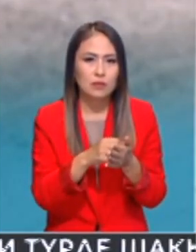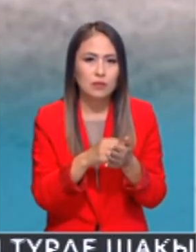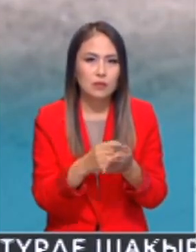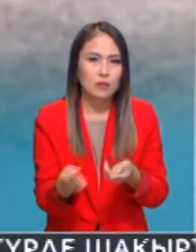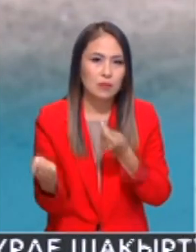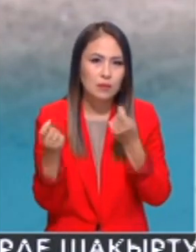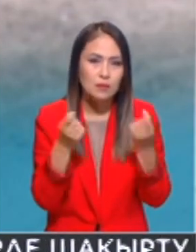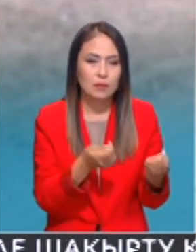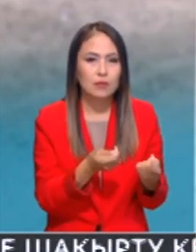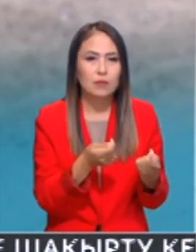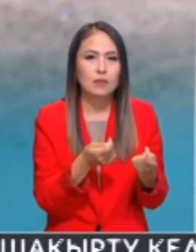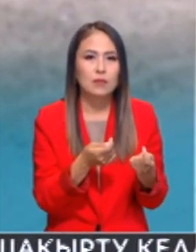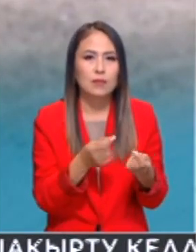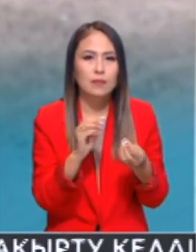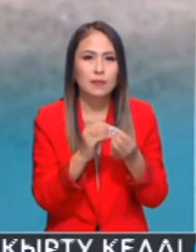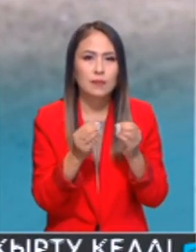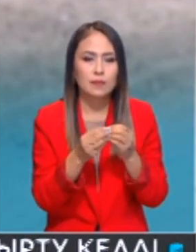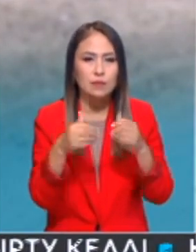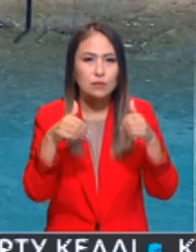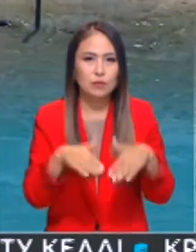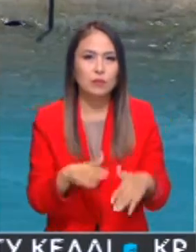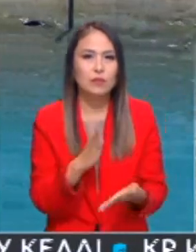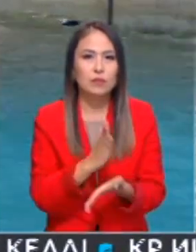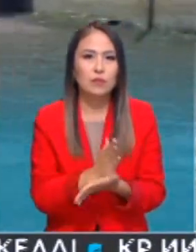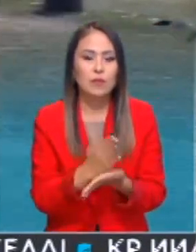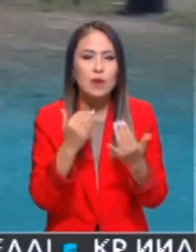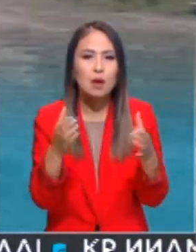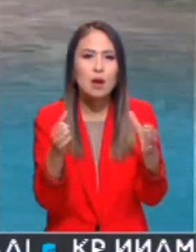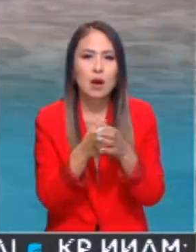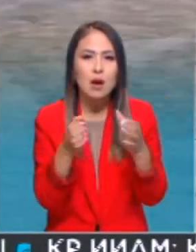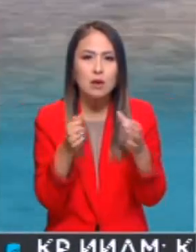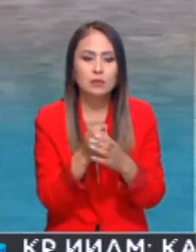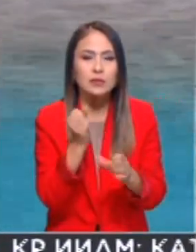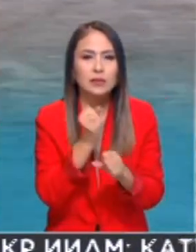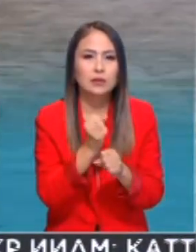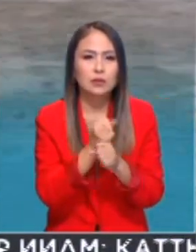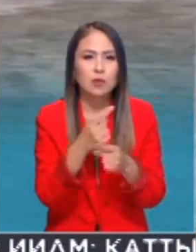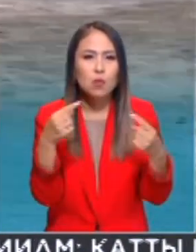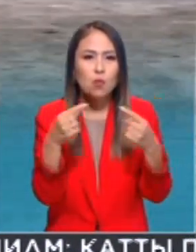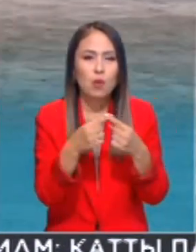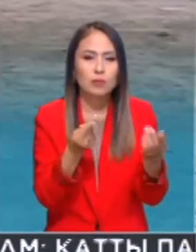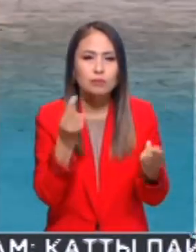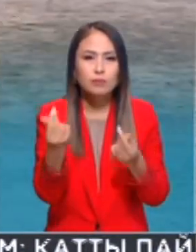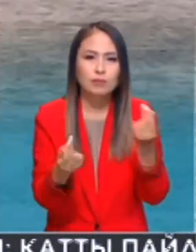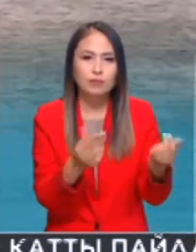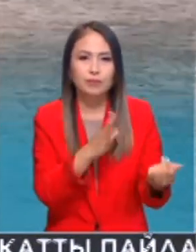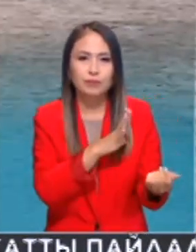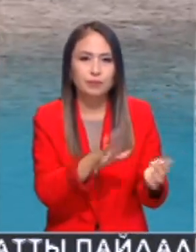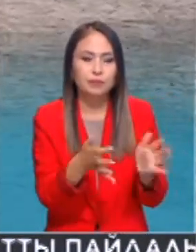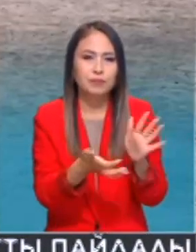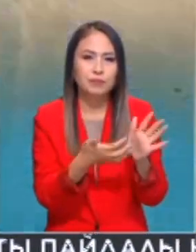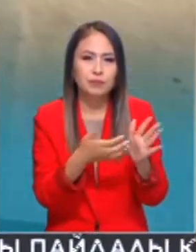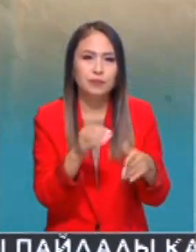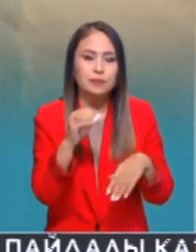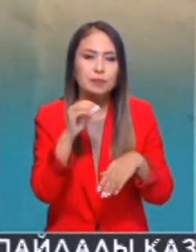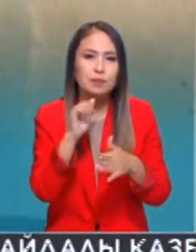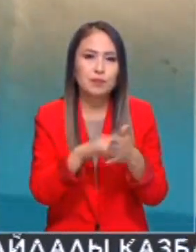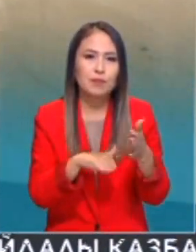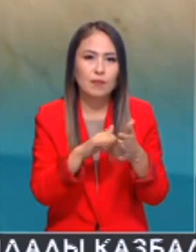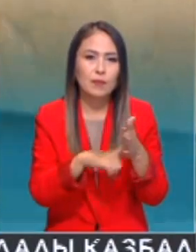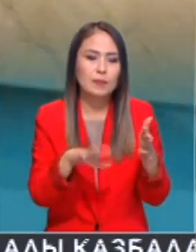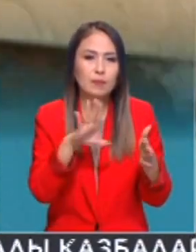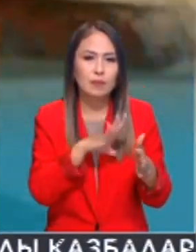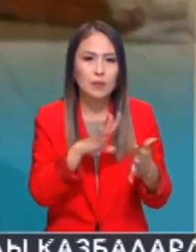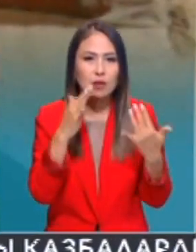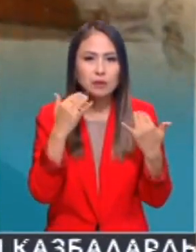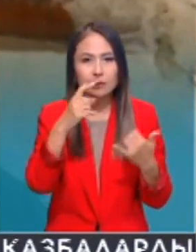тасымал мәселесін шешу. Компания жарық шығынында уақытылы төлемеген, осы шикіліктің салдарынан жұмыс тағы кідірген. Ал